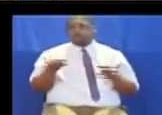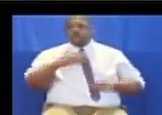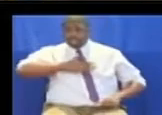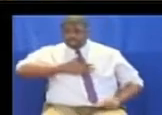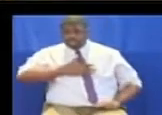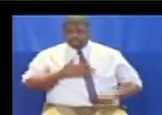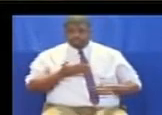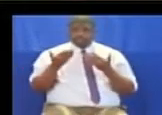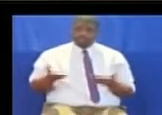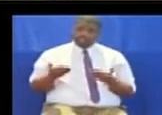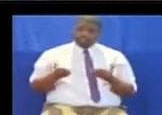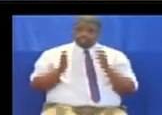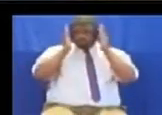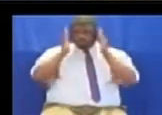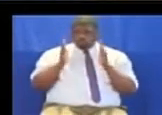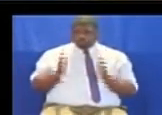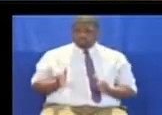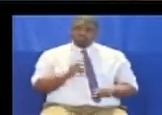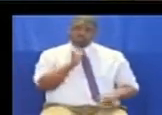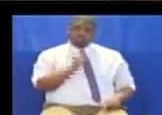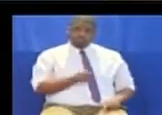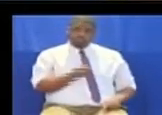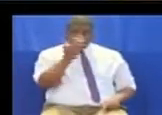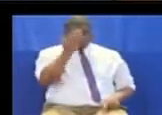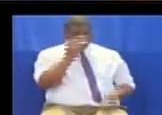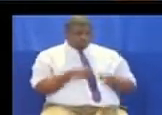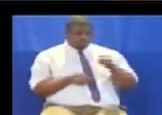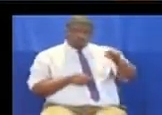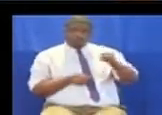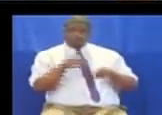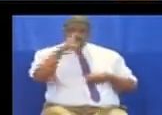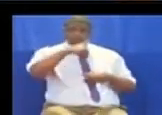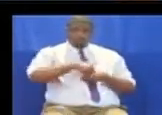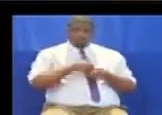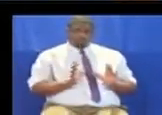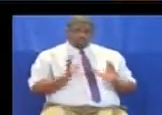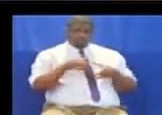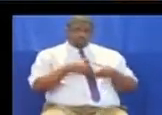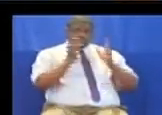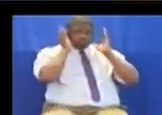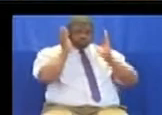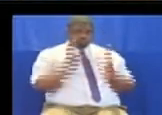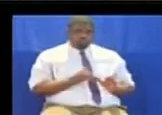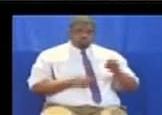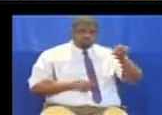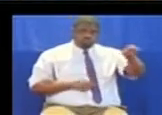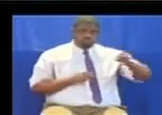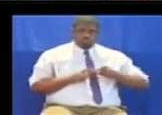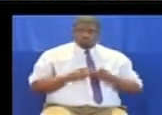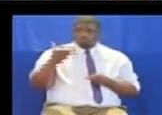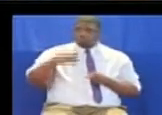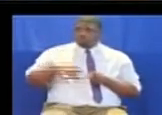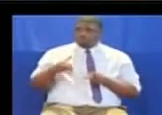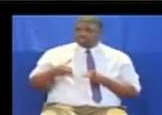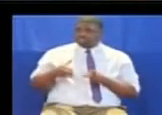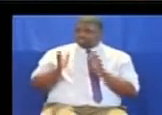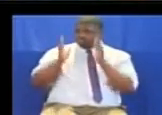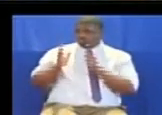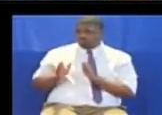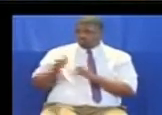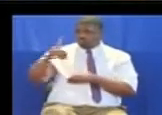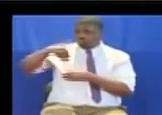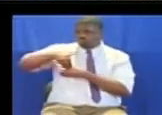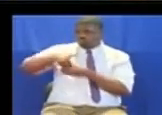Mheshimiwa Spika, najua wewe ni mjumbe wa kamati kuu. Mheshimiwa Waziri Mkuu, najua ni mjumbe wa kamati kuu ya Chama